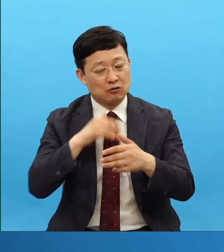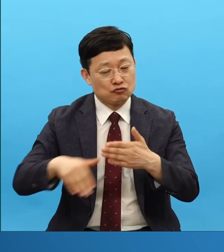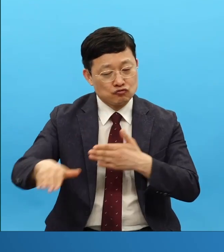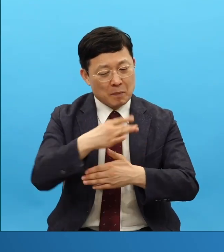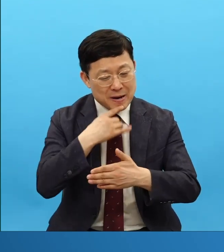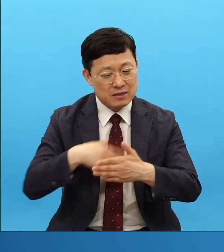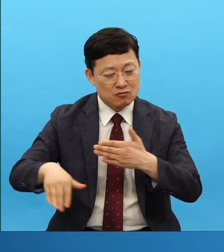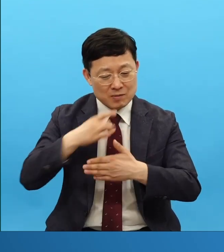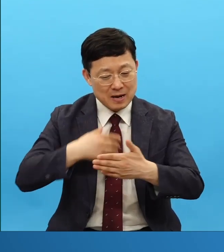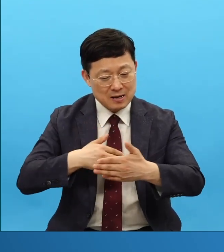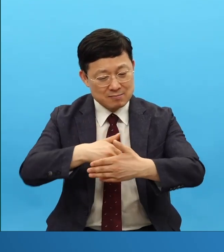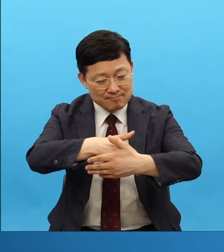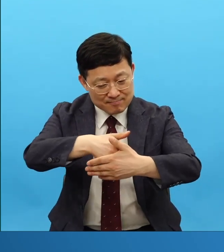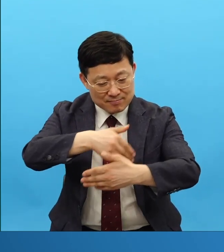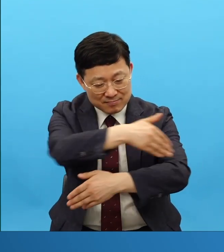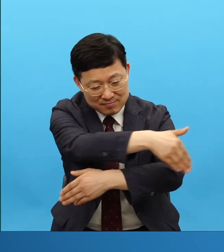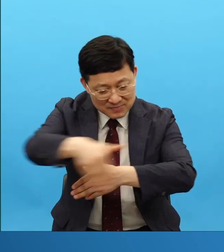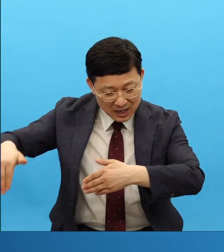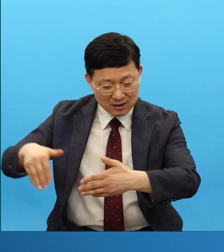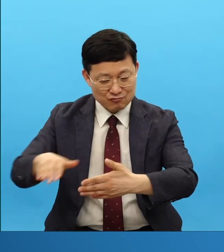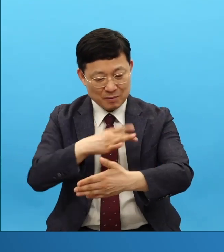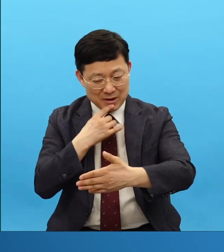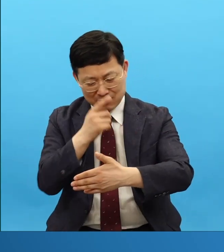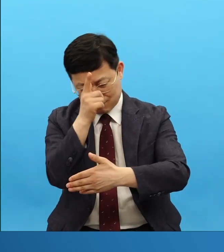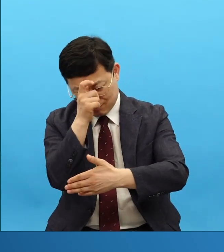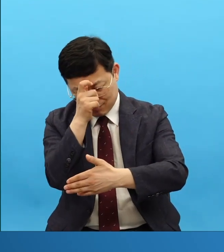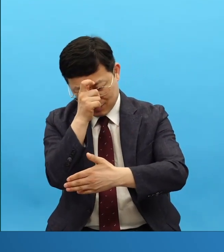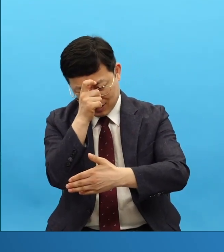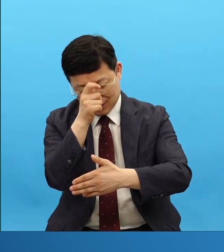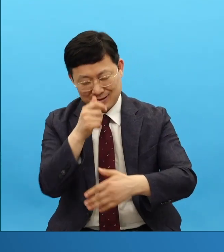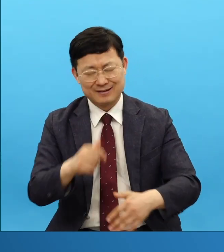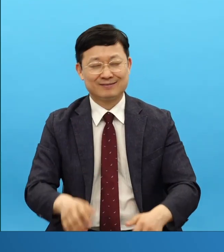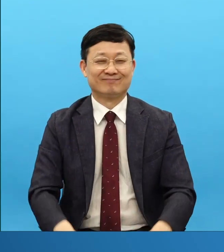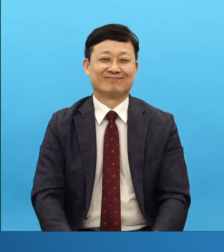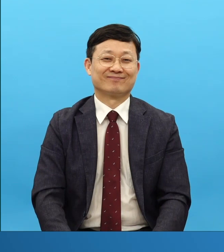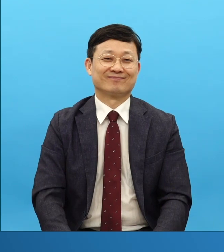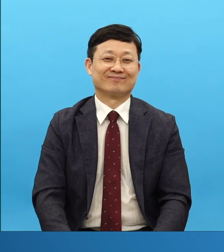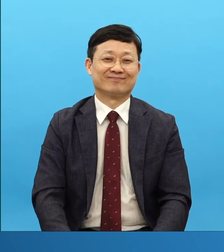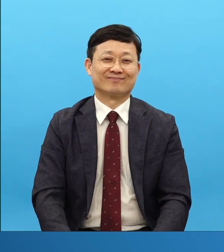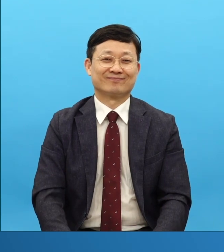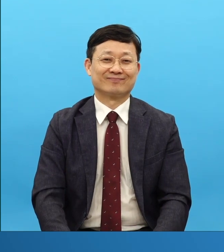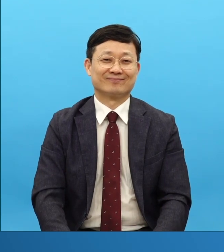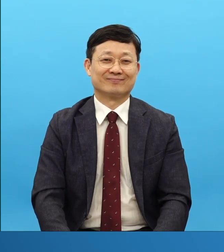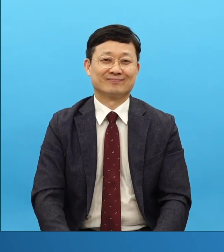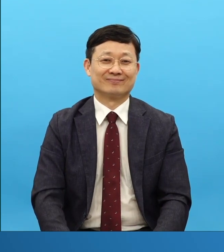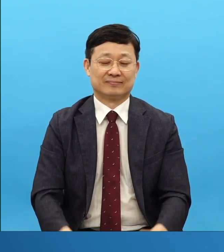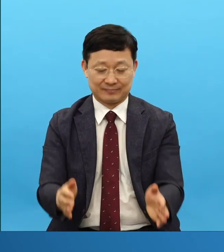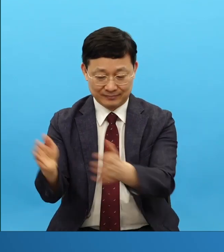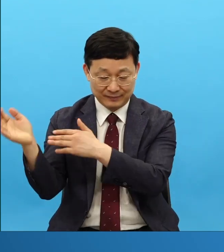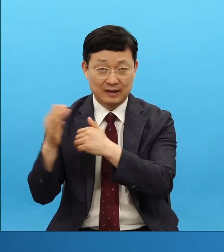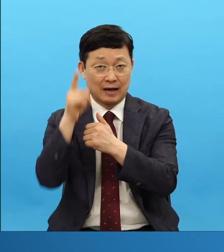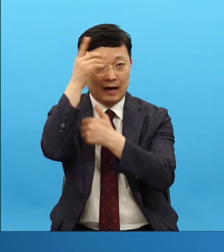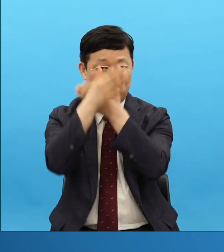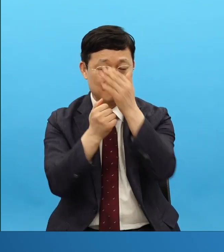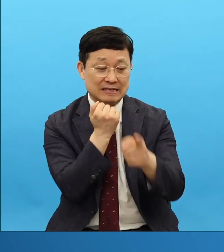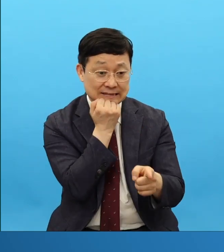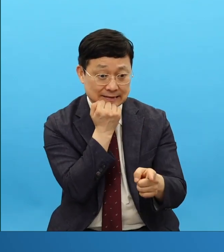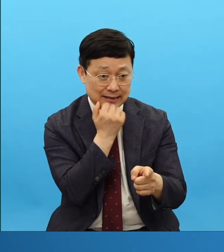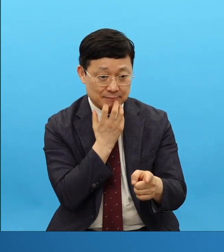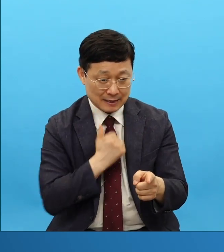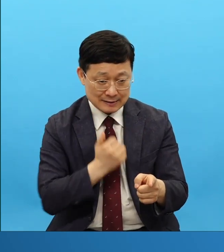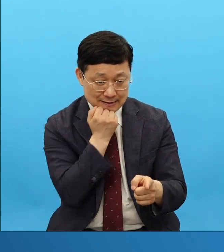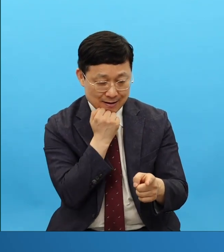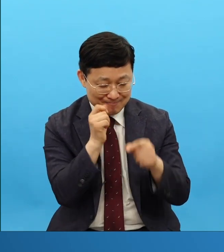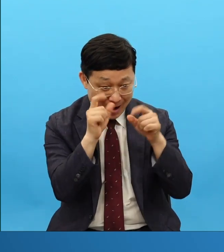nation. 기계 하나님이 이삭에게요. 다른 사람이 못 얻는 100배의 축복을 해마다 주시죠. That's why God